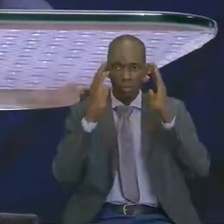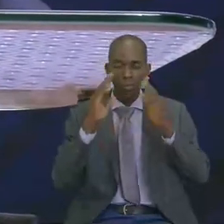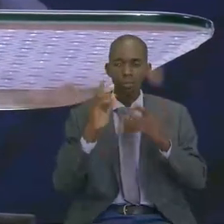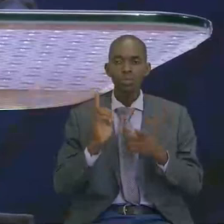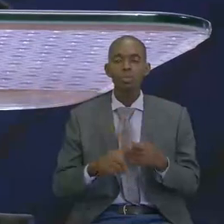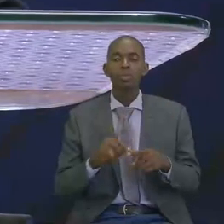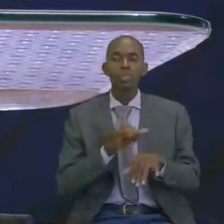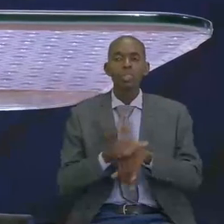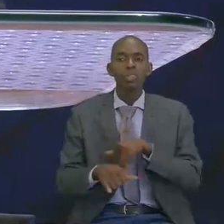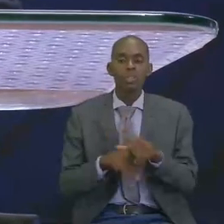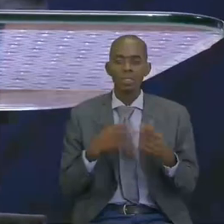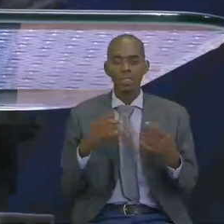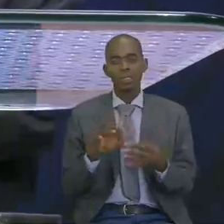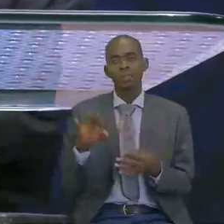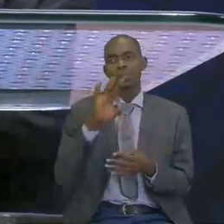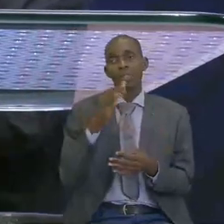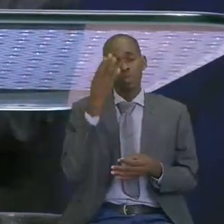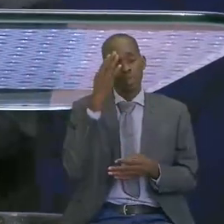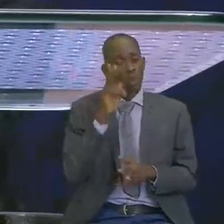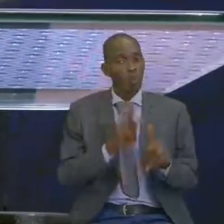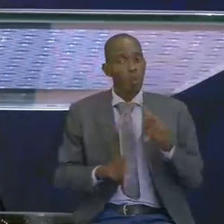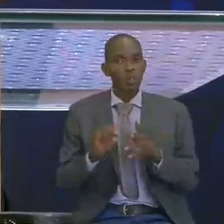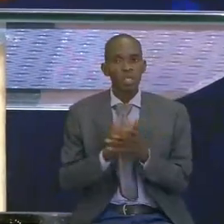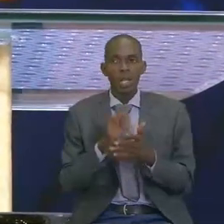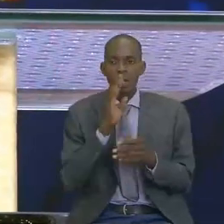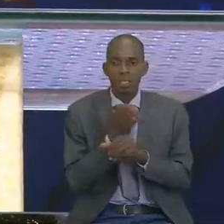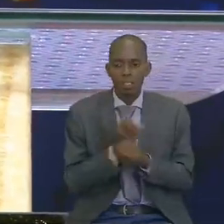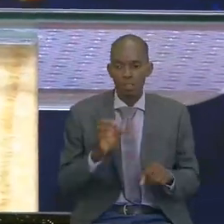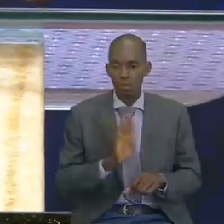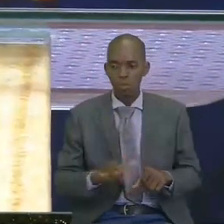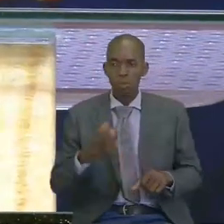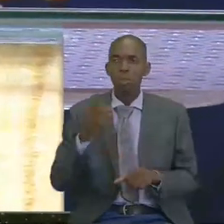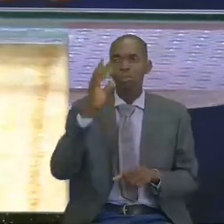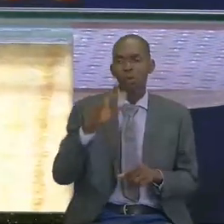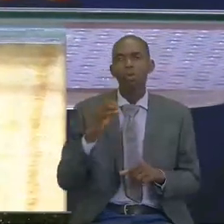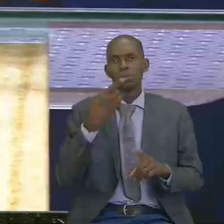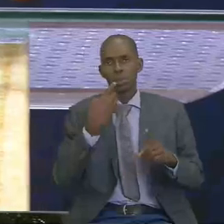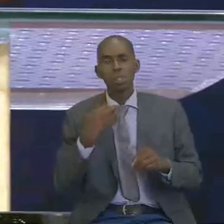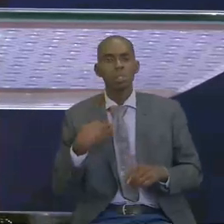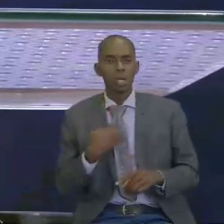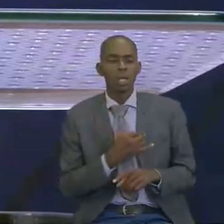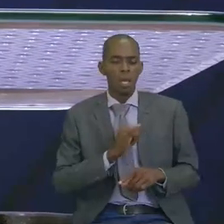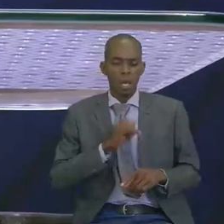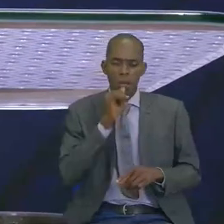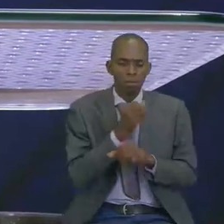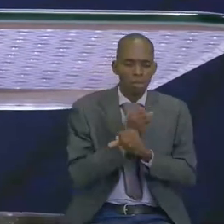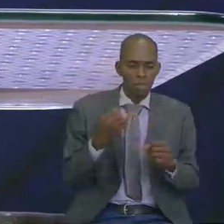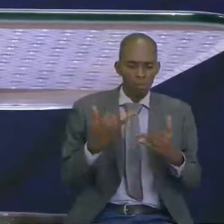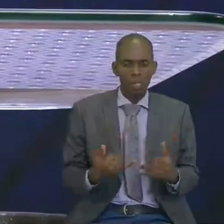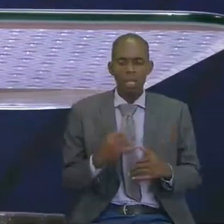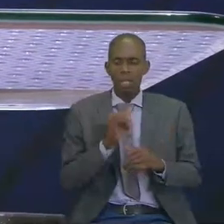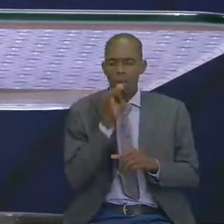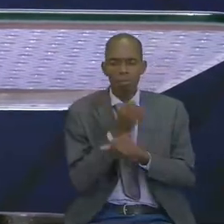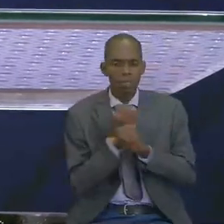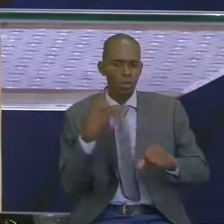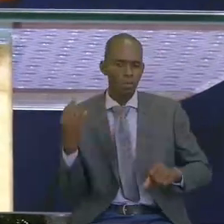esprits séducteurs, ceux qui étaient de nouveaux enfants de Dieu, ceux qui disent que je suis sauvé pour toujours, ils ne comprennent pas.